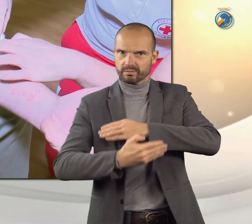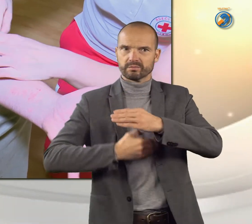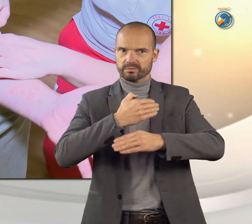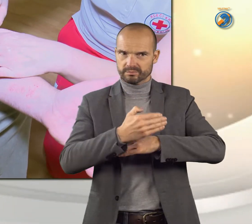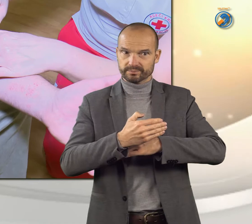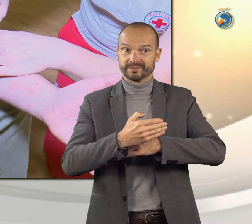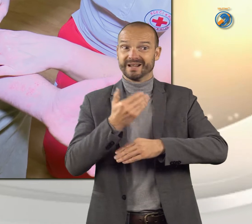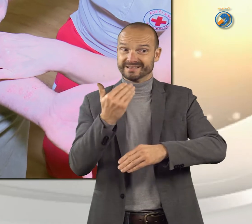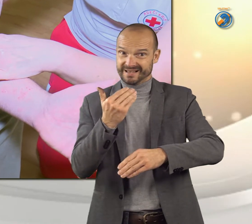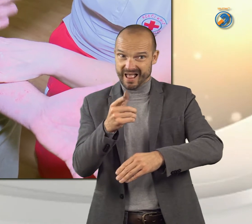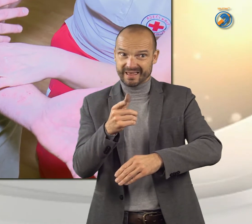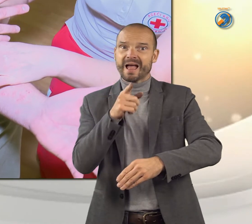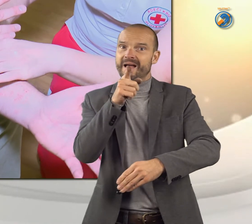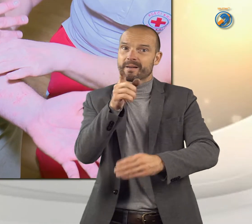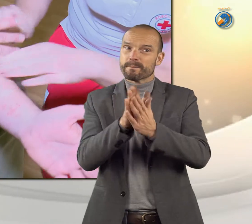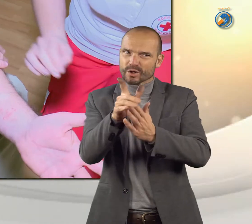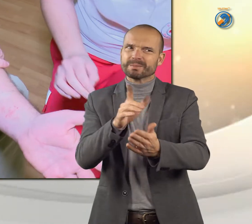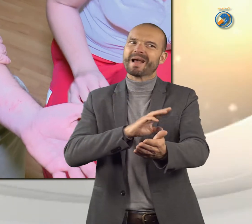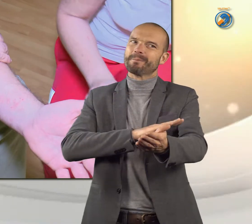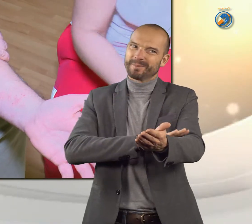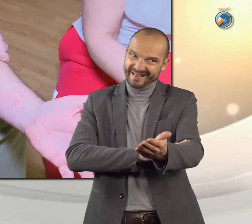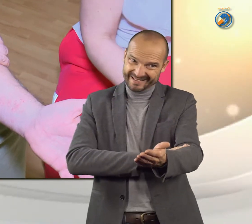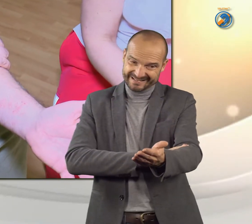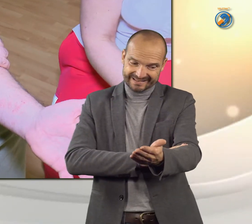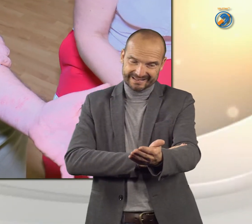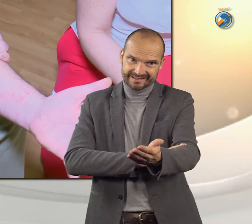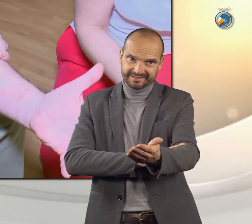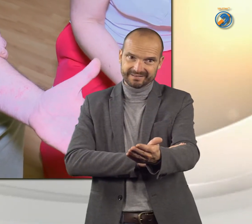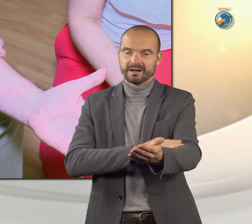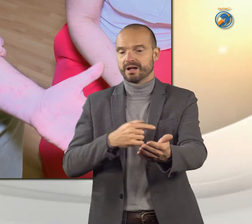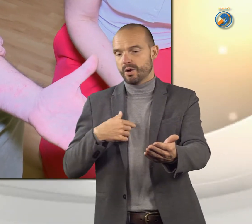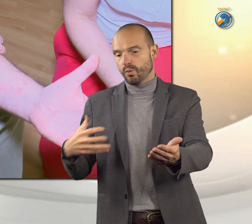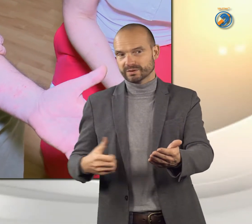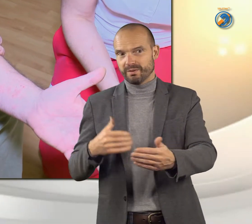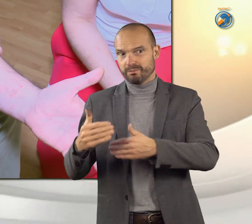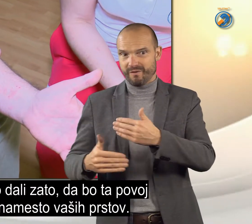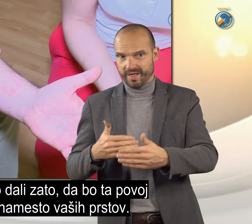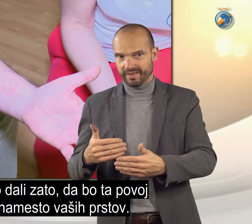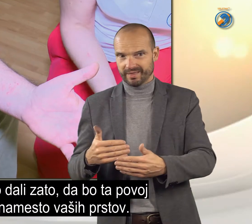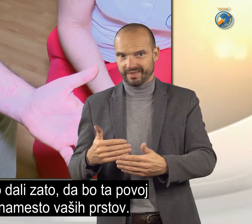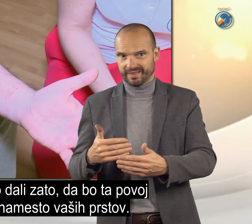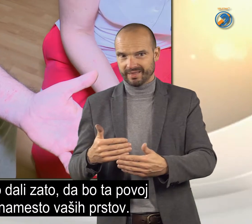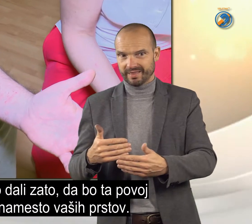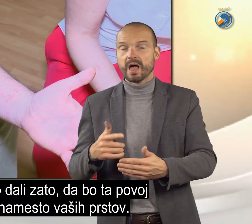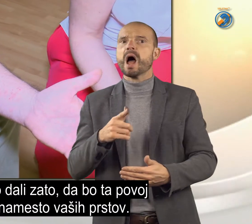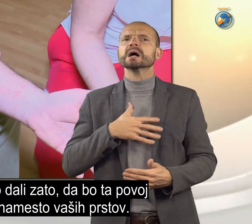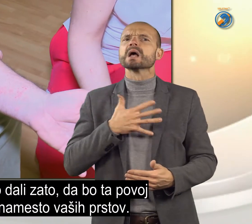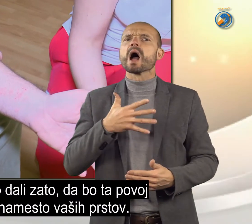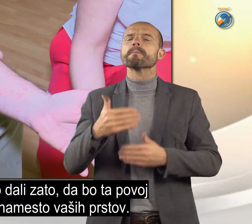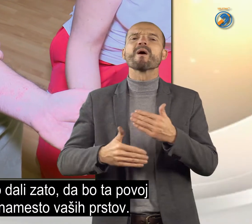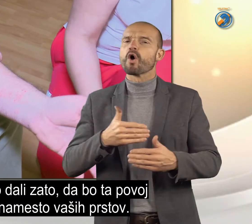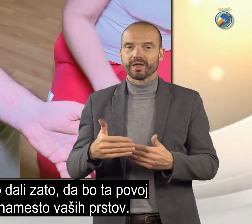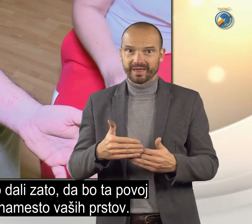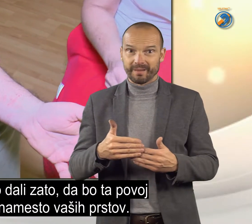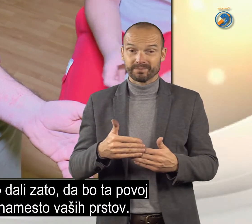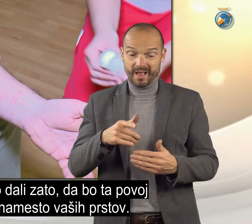Tako, dobro, pritiskite, še lahko, tako bomo mi dva vzela drug povoj. Zakaj pa dajete tudi povoj v vodo? Povoj bomo dala zato, da bo ta povoj na mesto